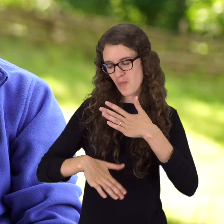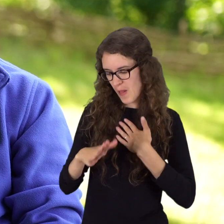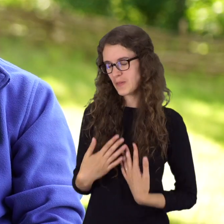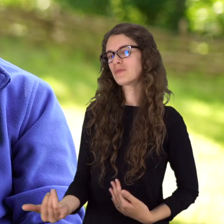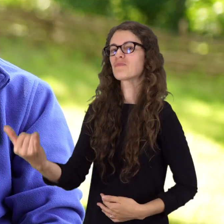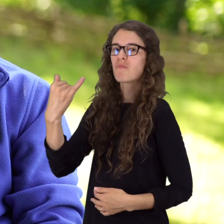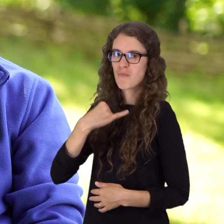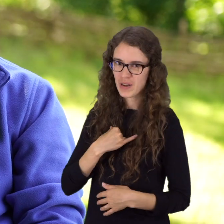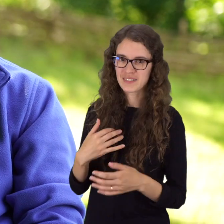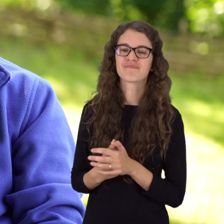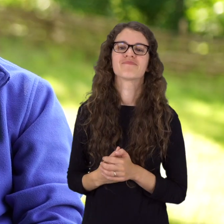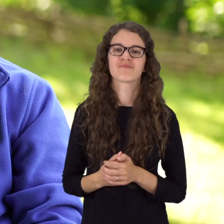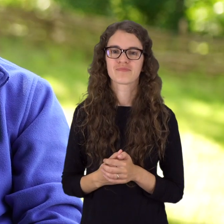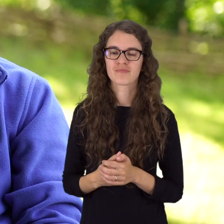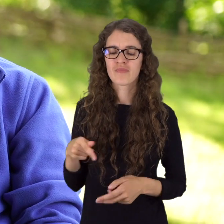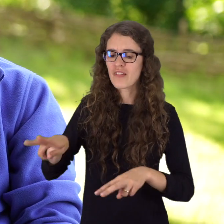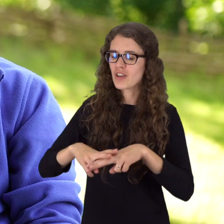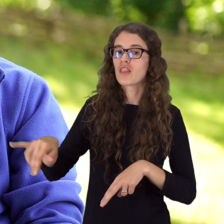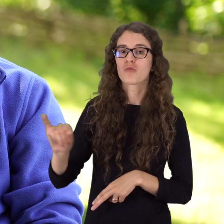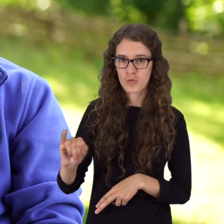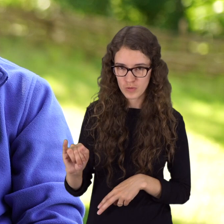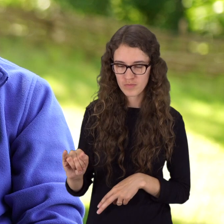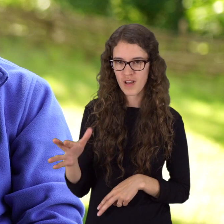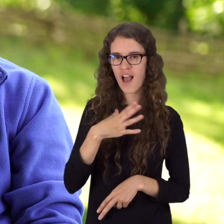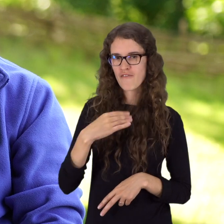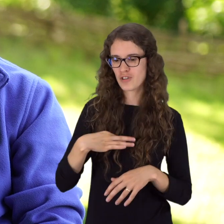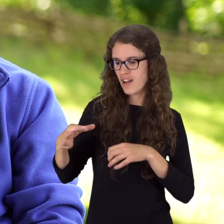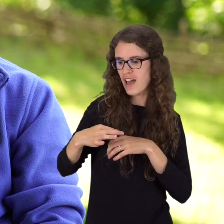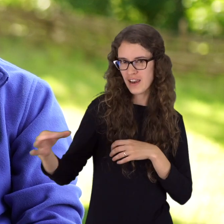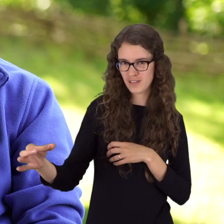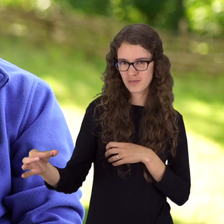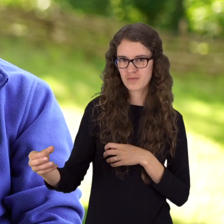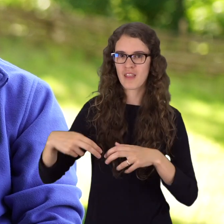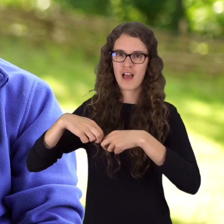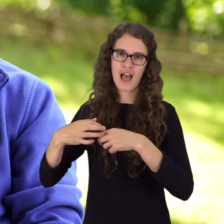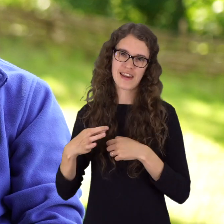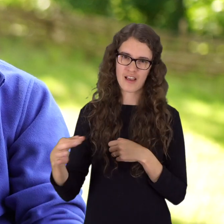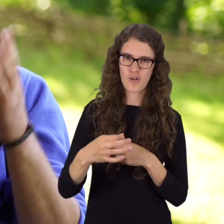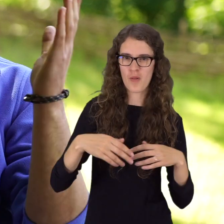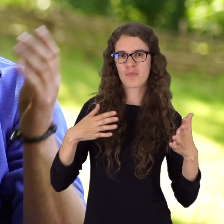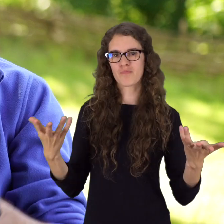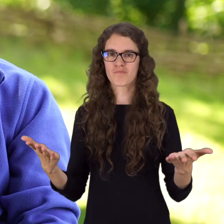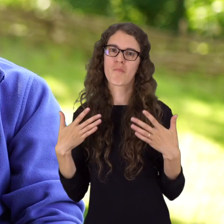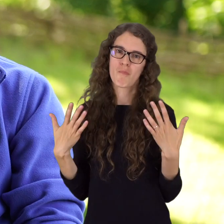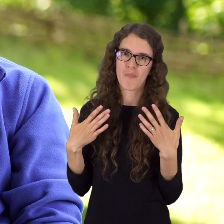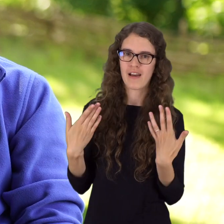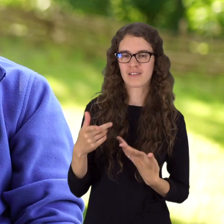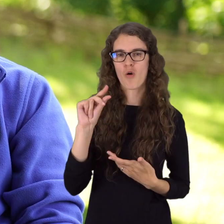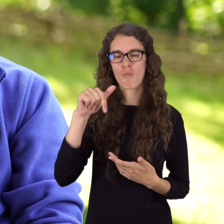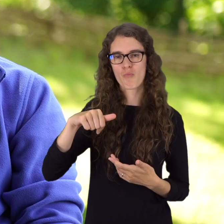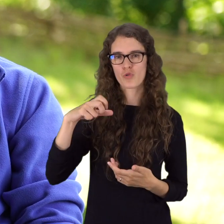kad atvykote. Tai esate Pavilnių regioninėme parke Pučkoriuose prie atodangos.